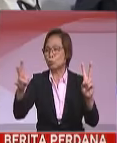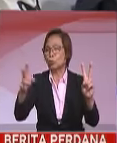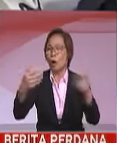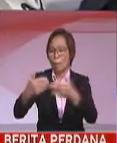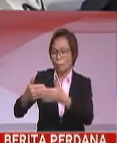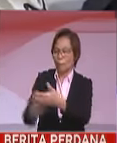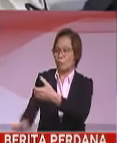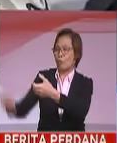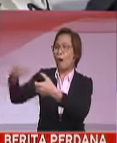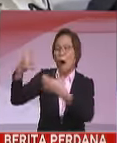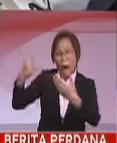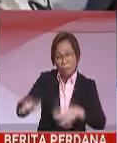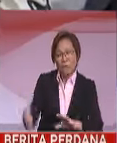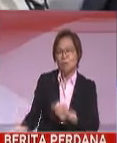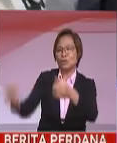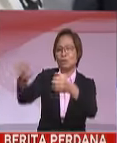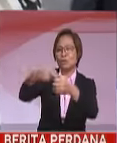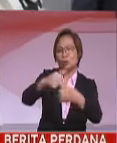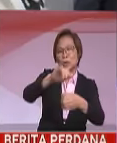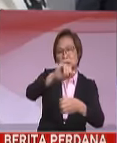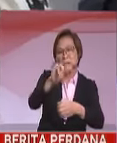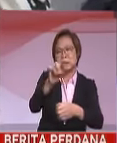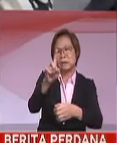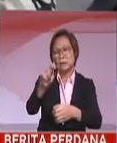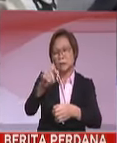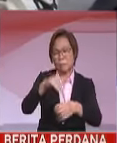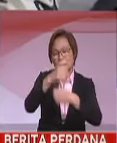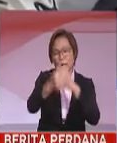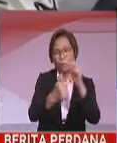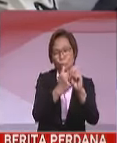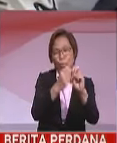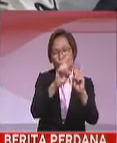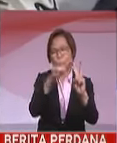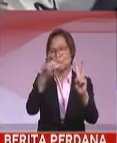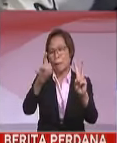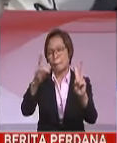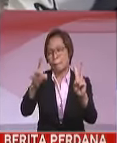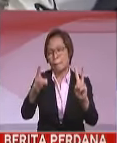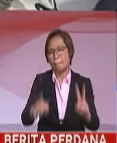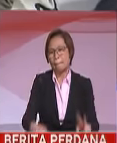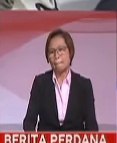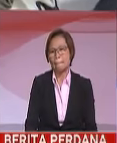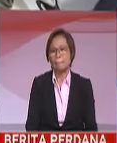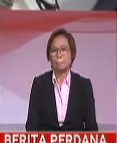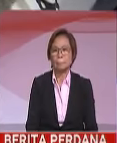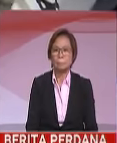menyertai pasukan JDT pada 2018.